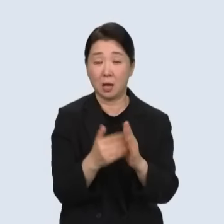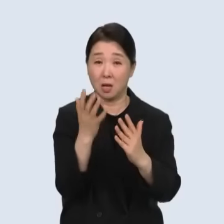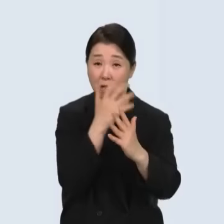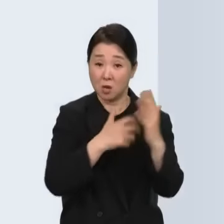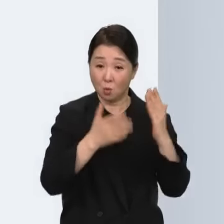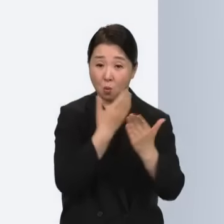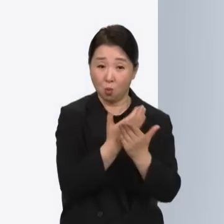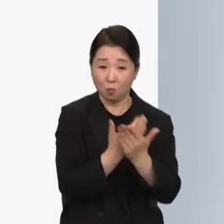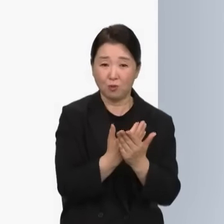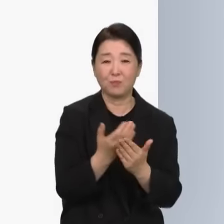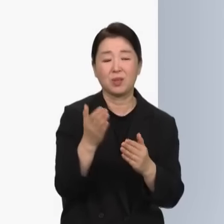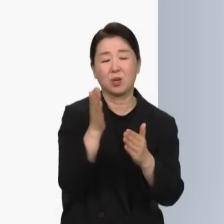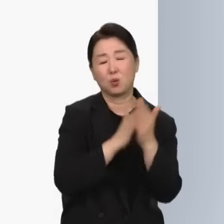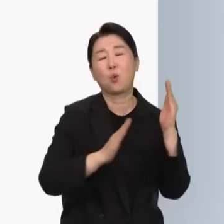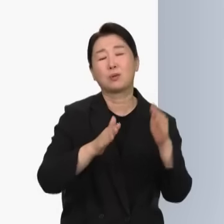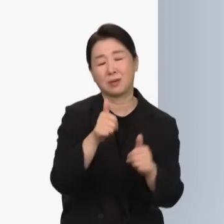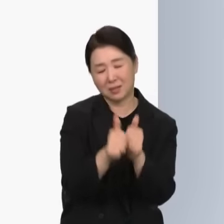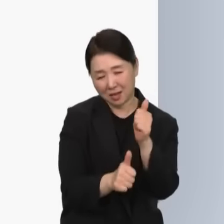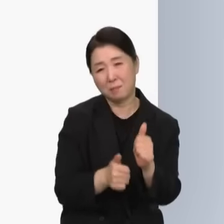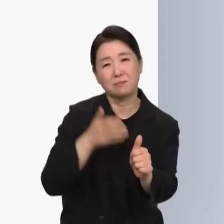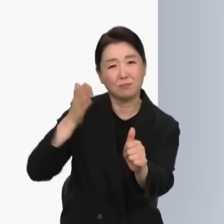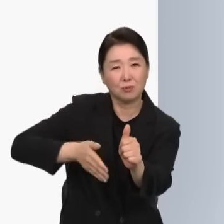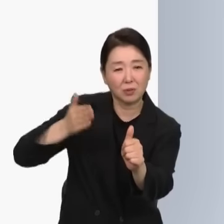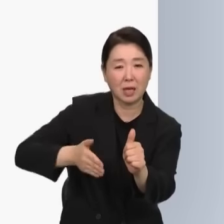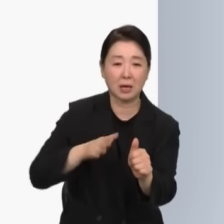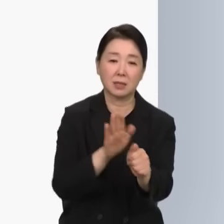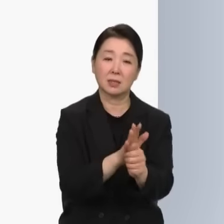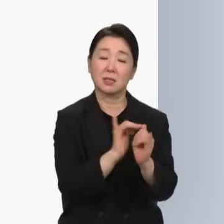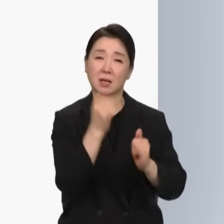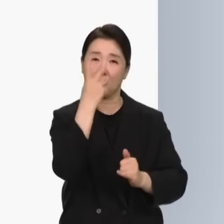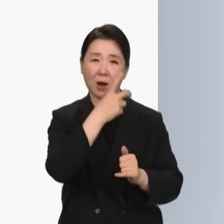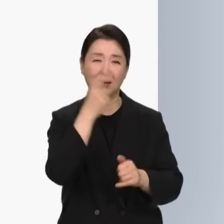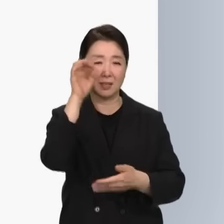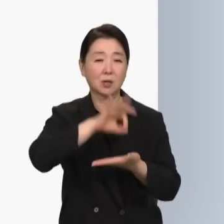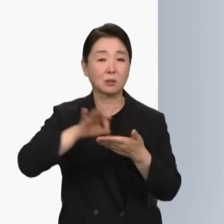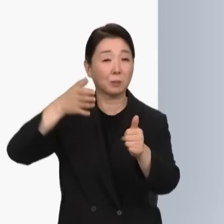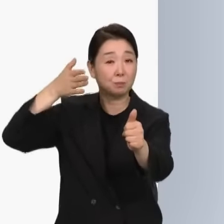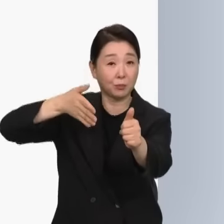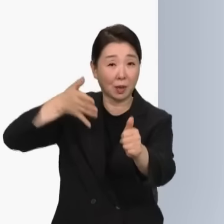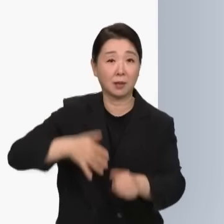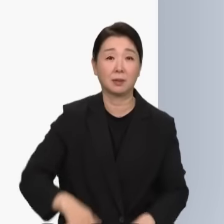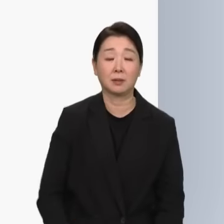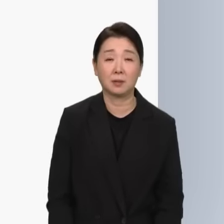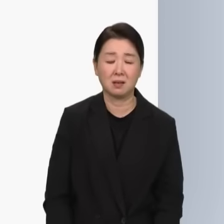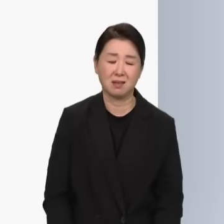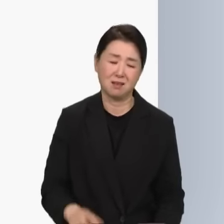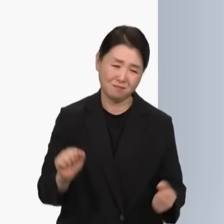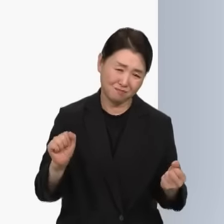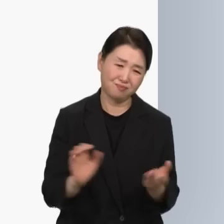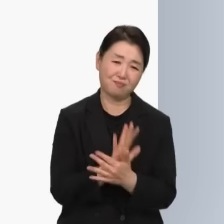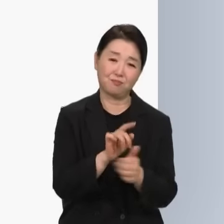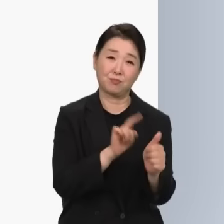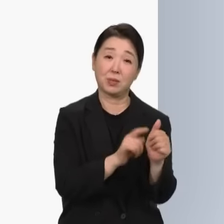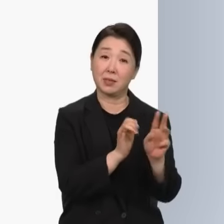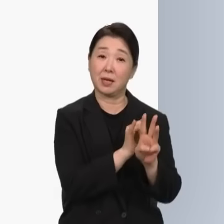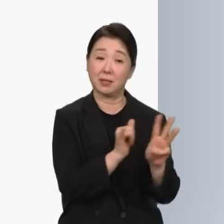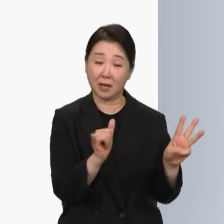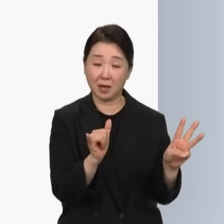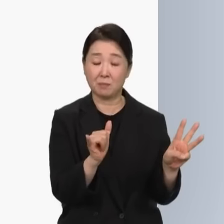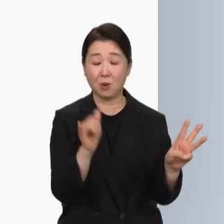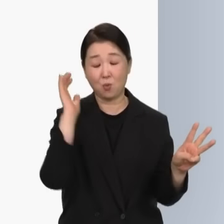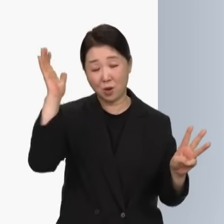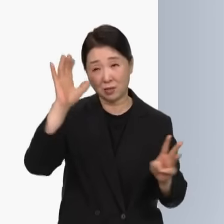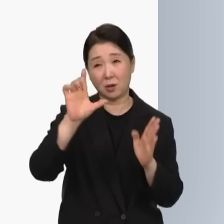공문에선 공정 경선을 촉구하며 지지자 관리에 신경 써달라고 요구했습니다. 소란을 피운 당사자 3명은